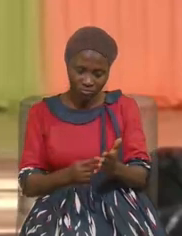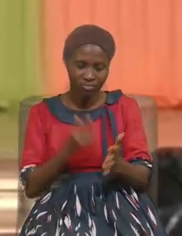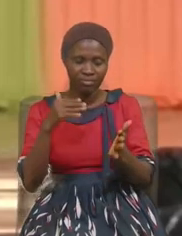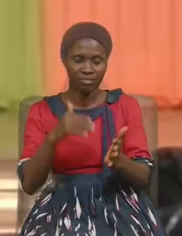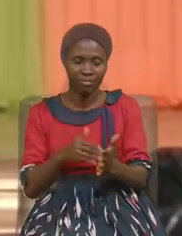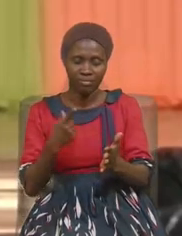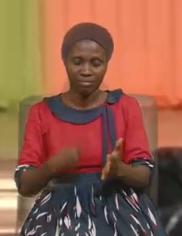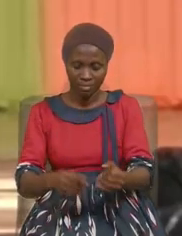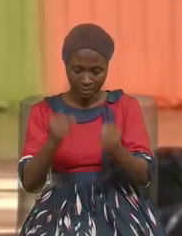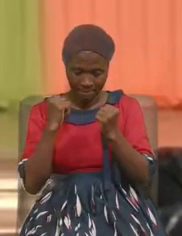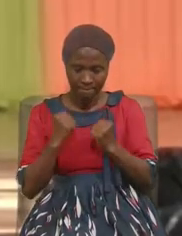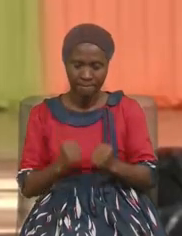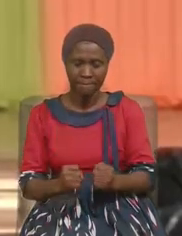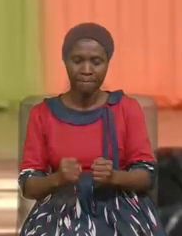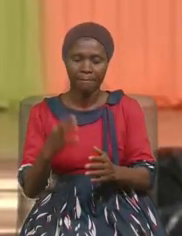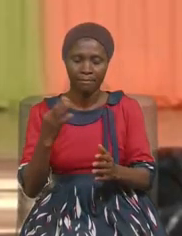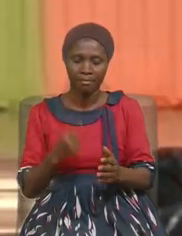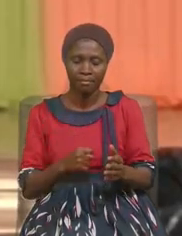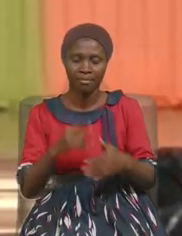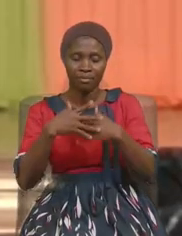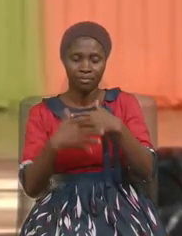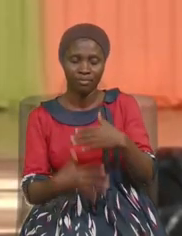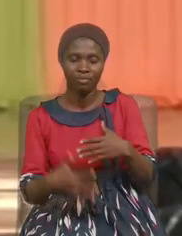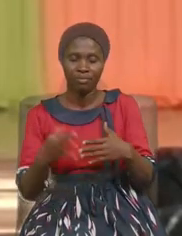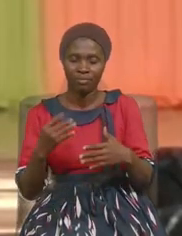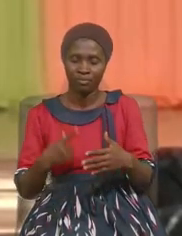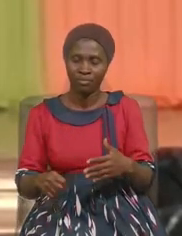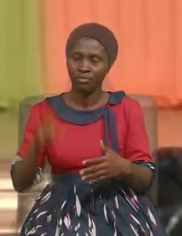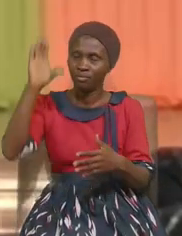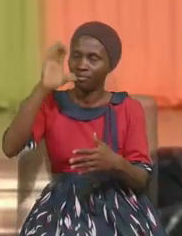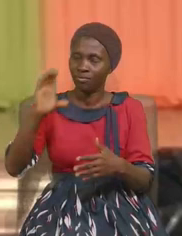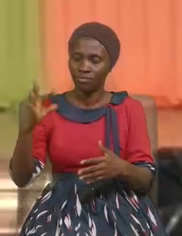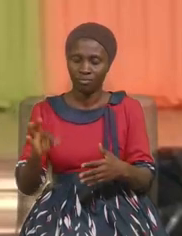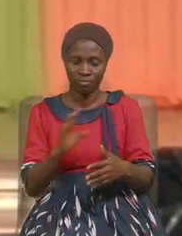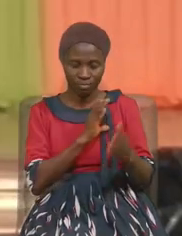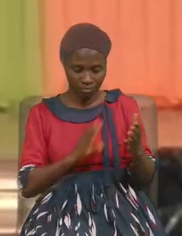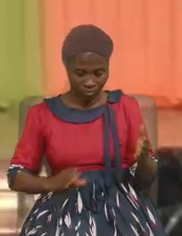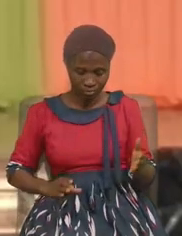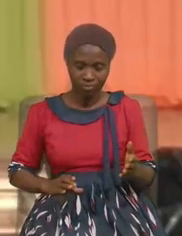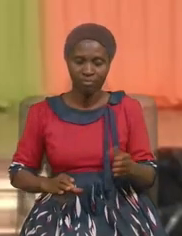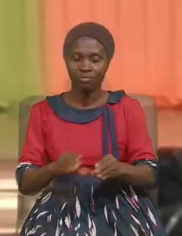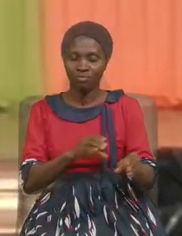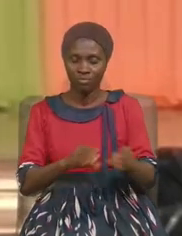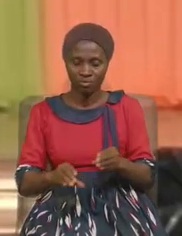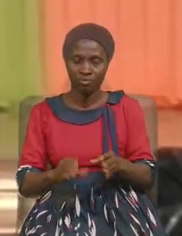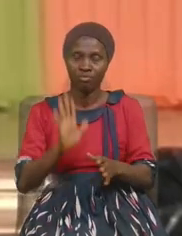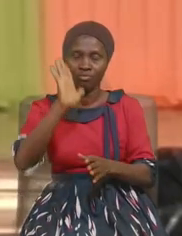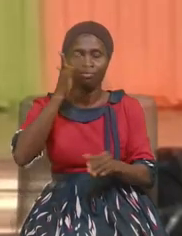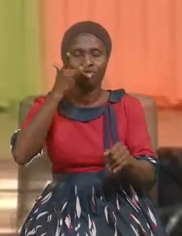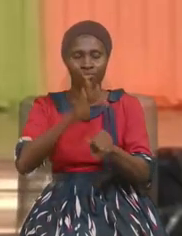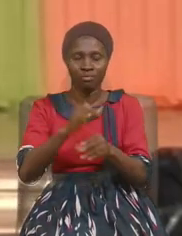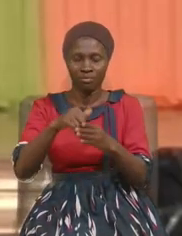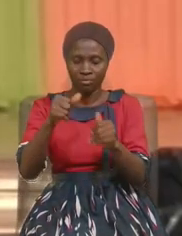la puissance du sang de Christ accomplit tes promesses dans chaque vie. Nous